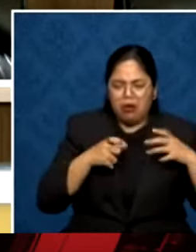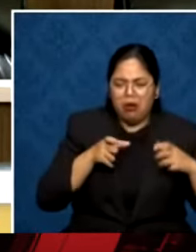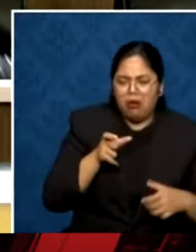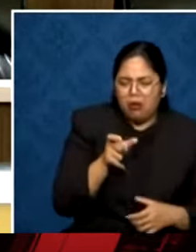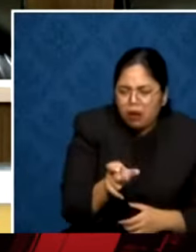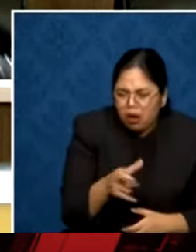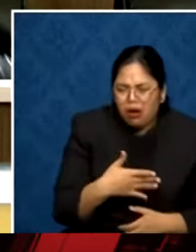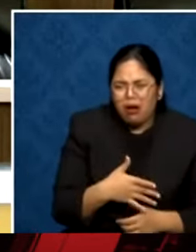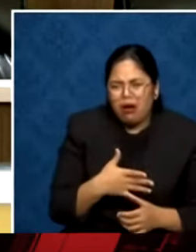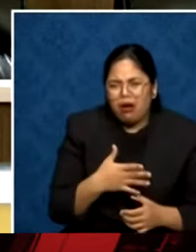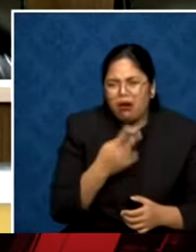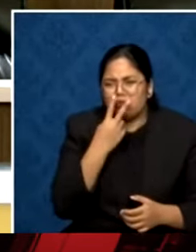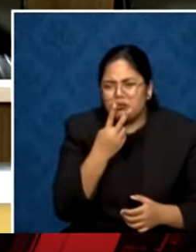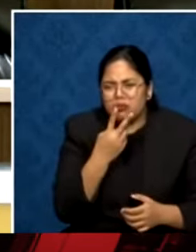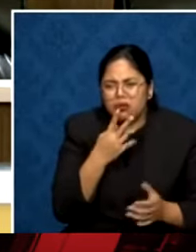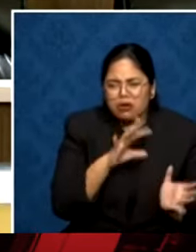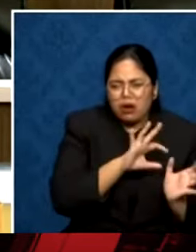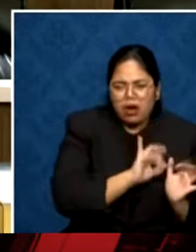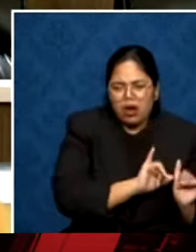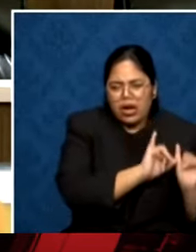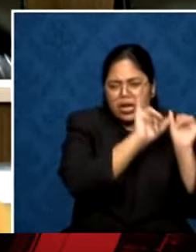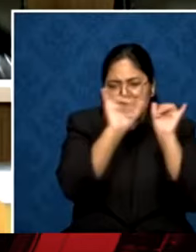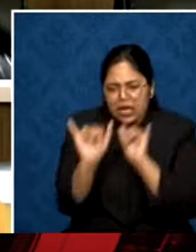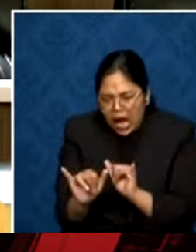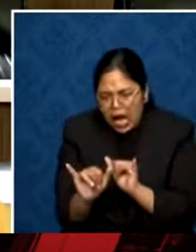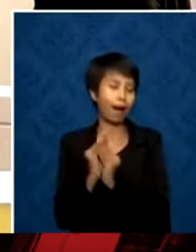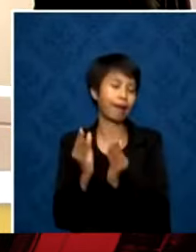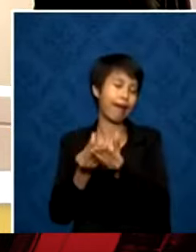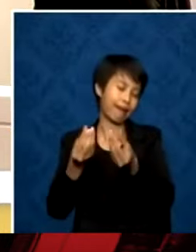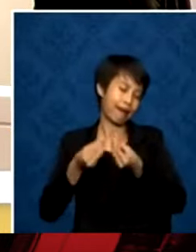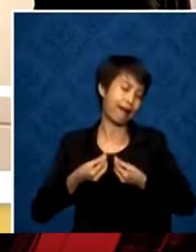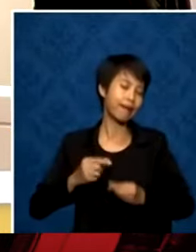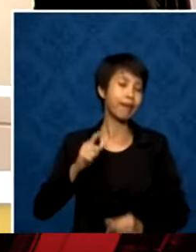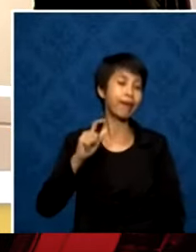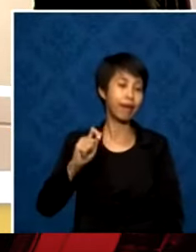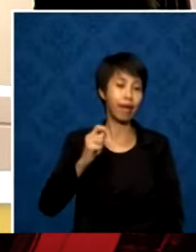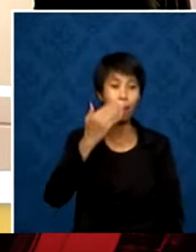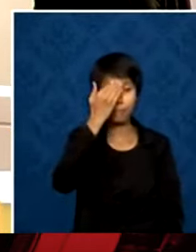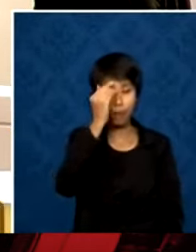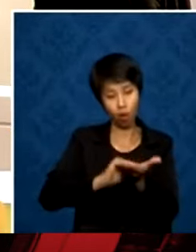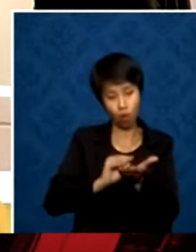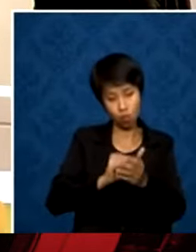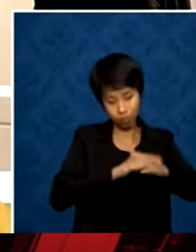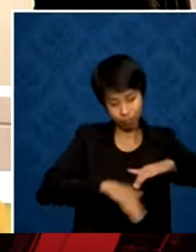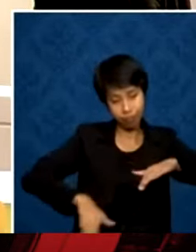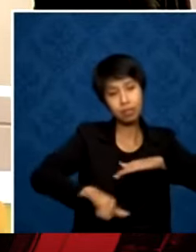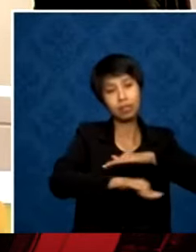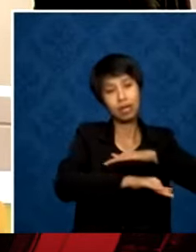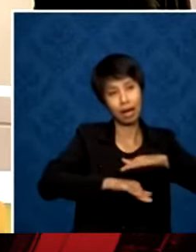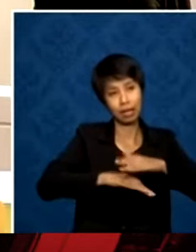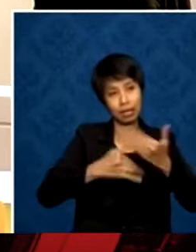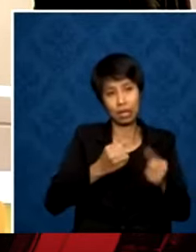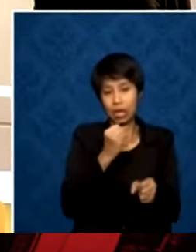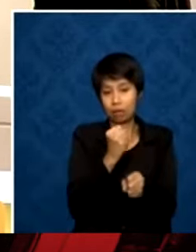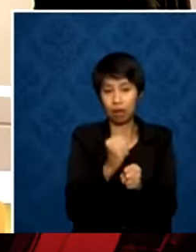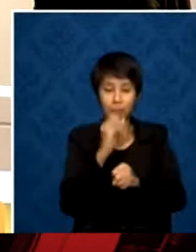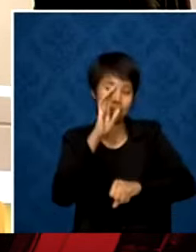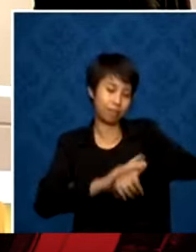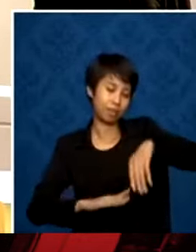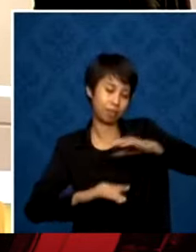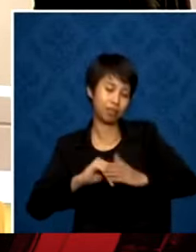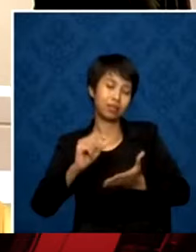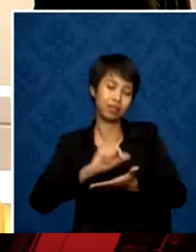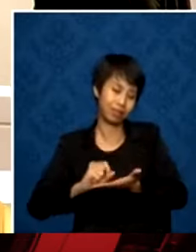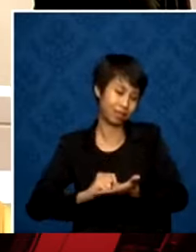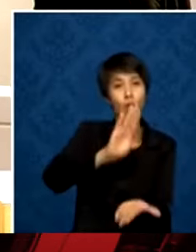านสเฟอร์ประวัติคนไข้มาเขาเรียกว่ามันเป็นระบบอนาล็อกครับ ระบบฐานข้อมูลที่คุณครูถามเนี่ยเราไม่ใช่เป็นอนาล็อกนะครับเรามีถอน